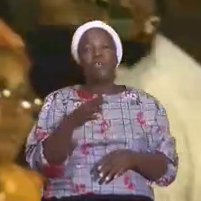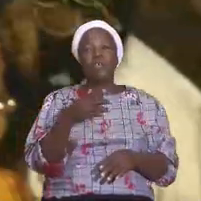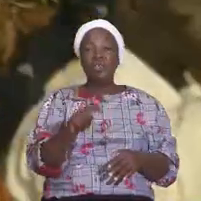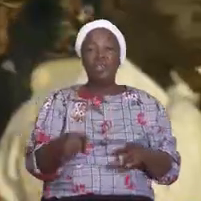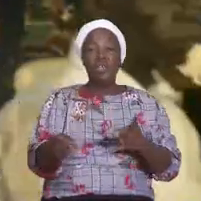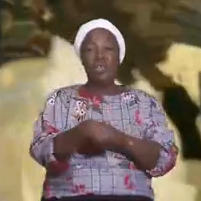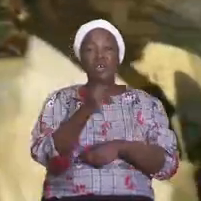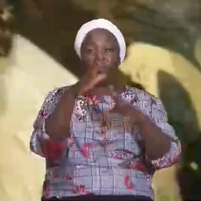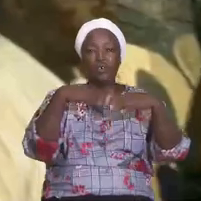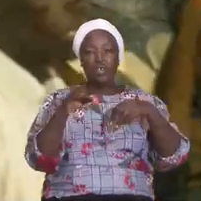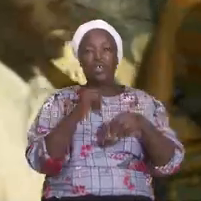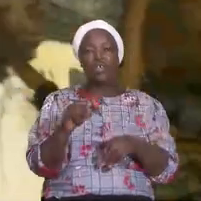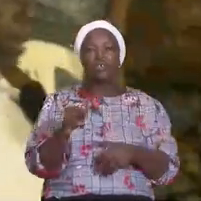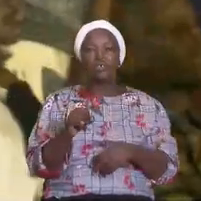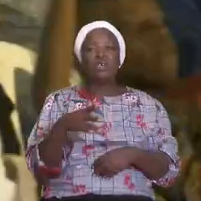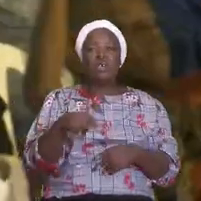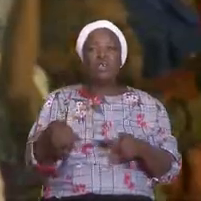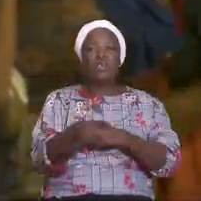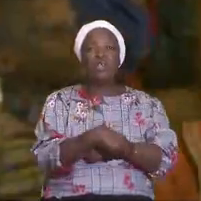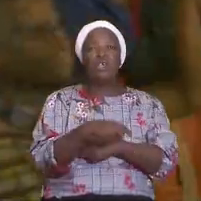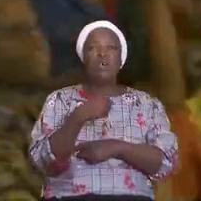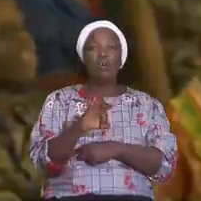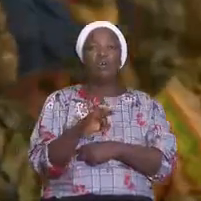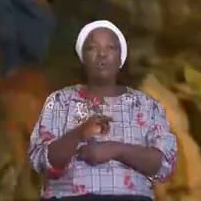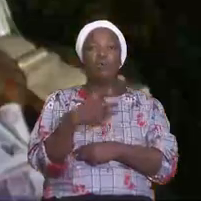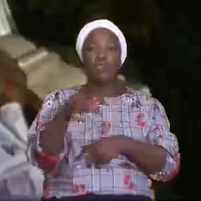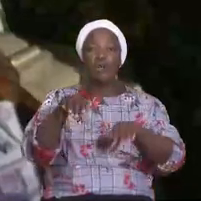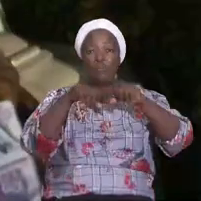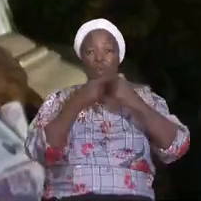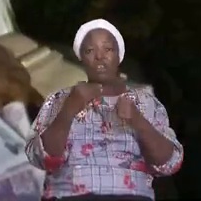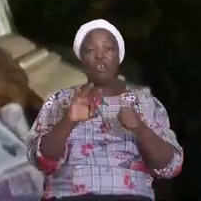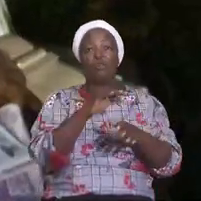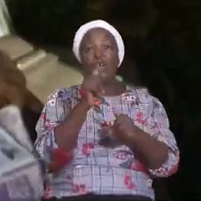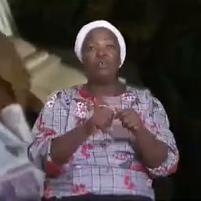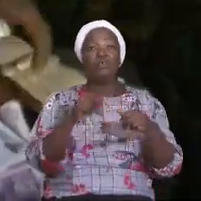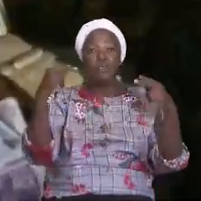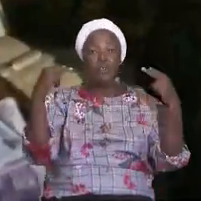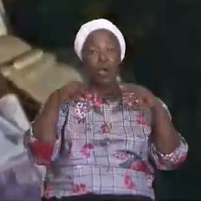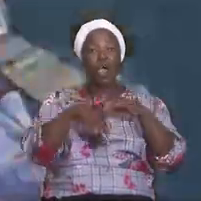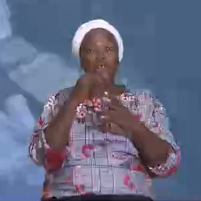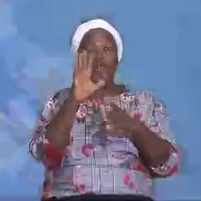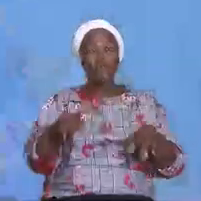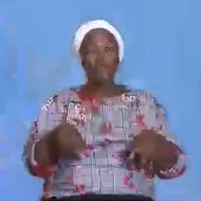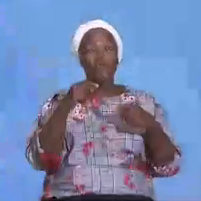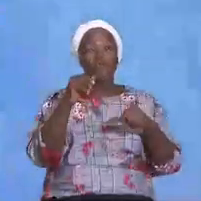Aujourd'hui, le jour de ton miracle, le jour de ta guérison, le jour